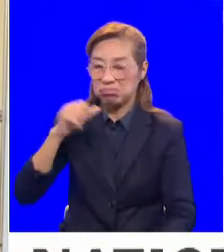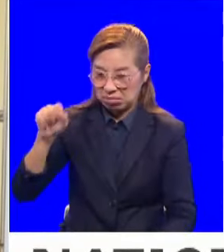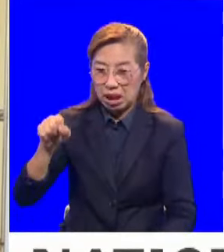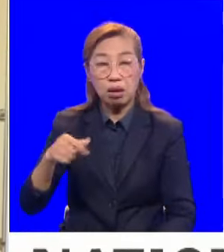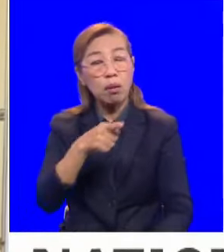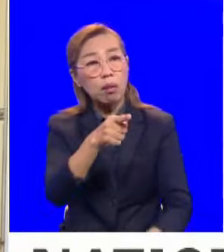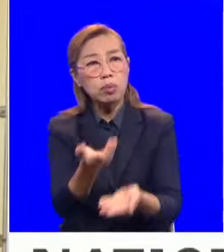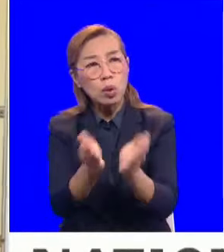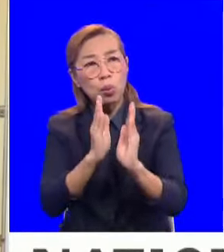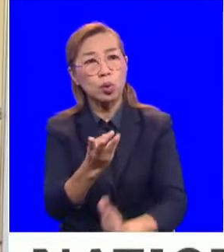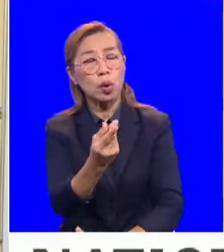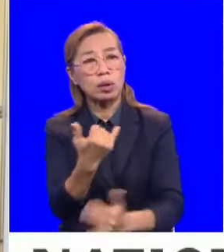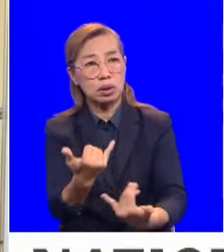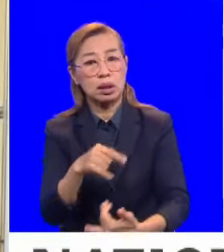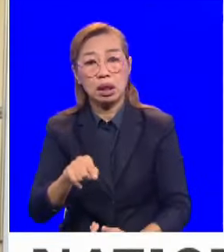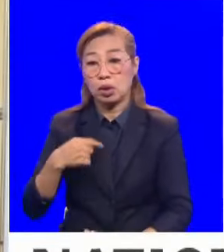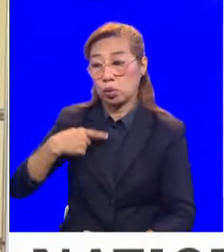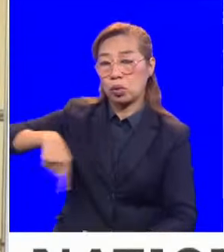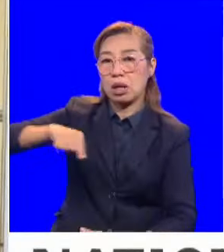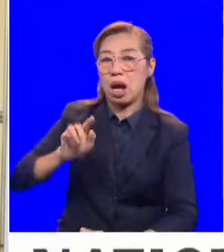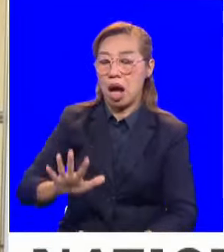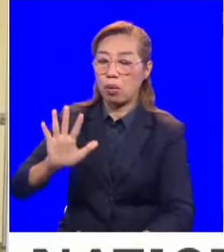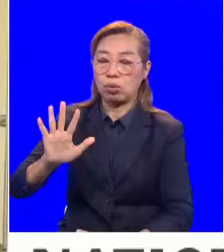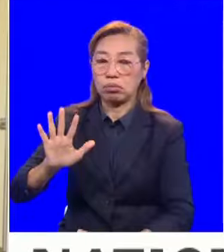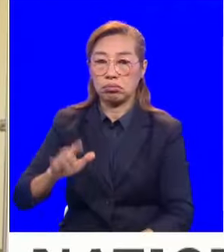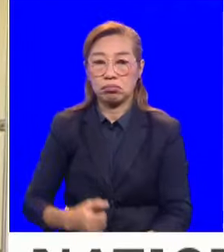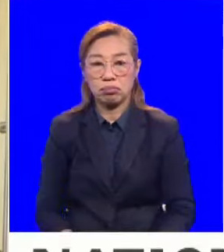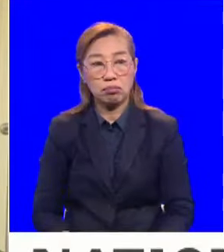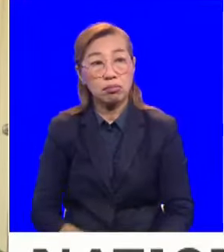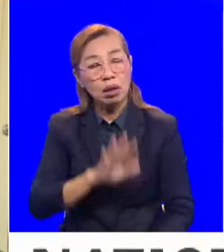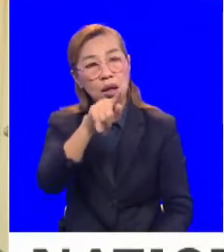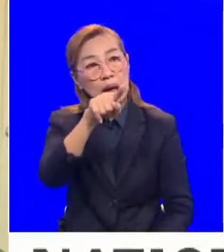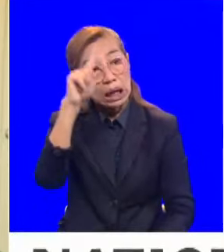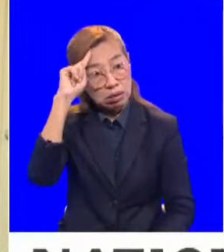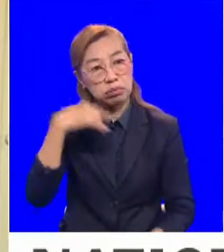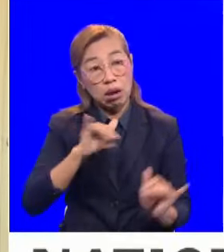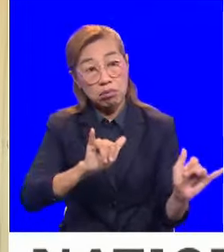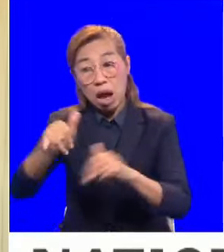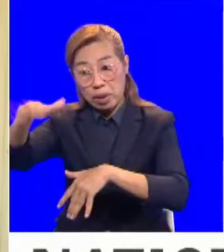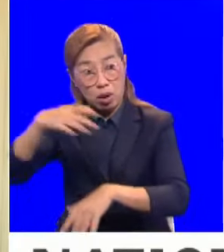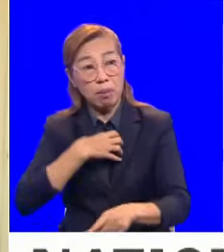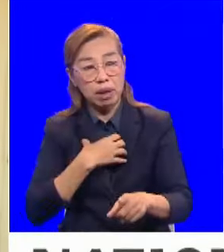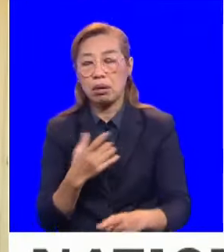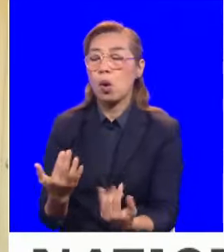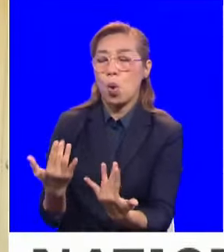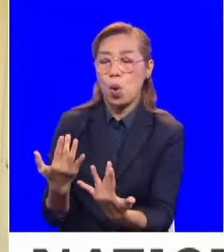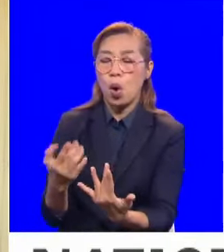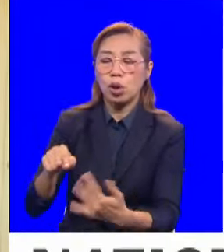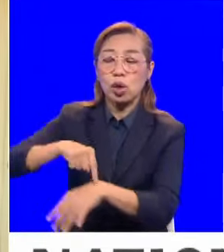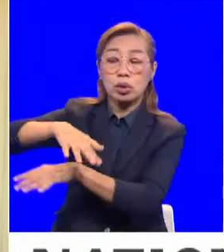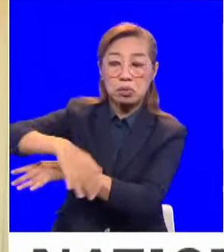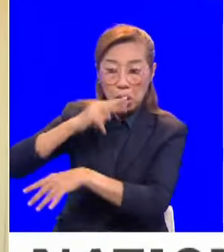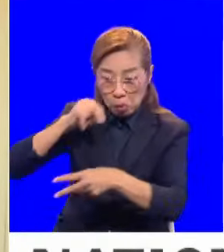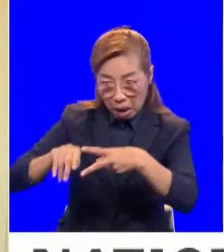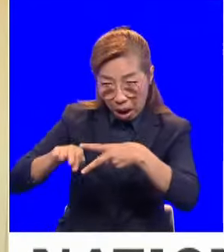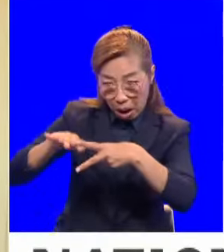กี่คนนะคะ แต่ตรงนี้อยู่5 คนครับ 5 คนเราจะตัดสินใจอพยพออกไปไหม เดี๋ยวรอตอนเย็นครับถ้าน้ำขึ้นก็อ